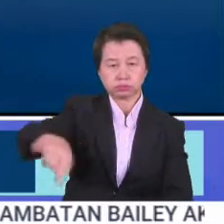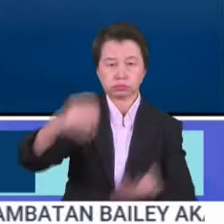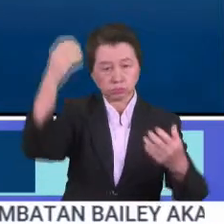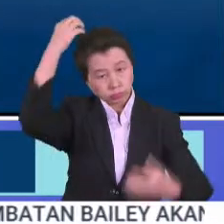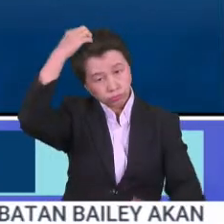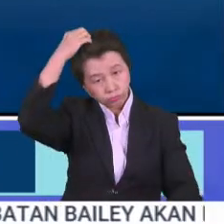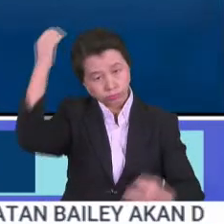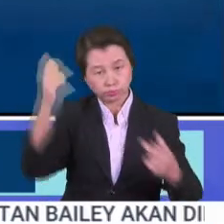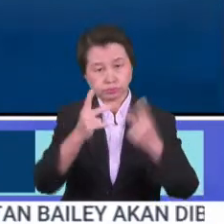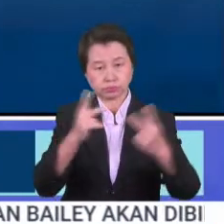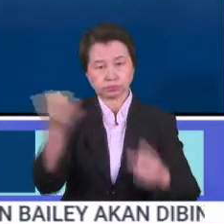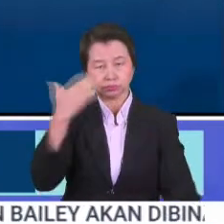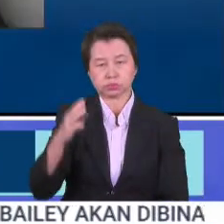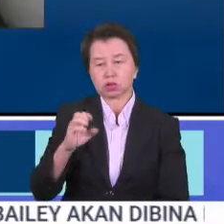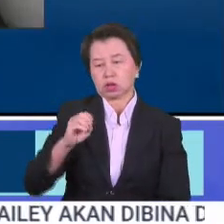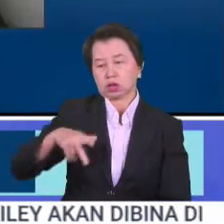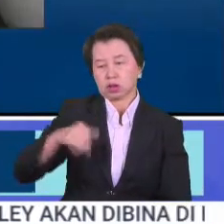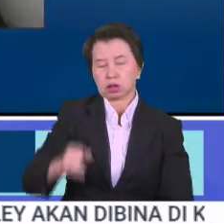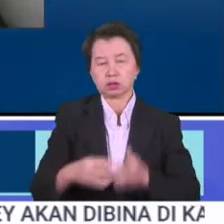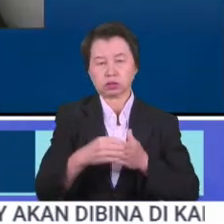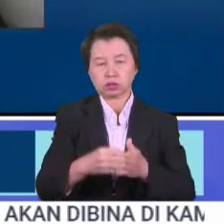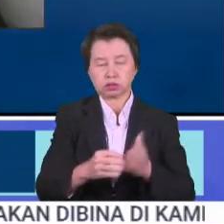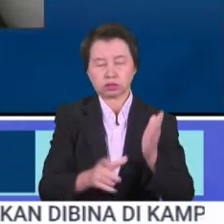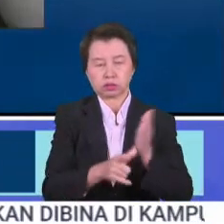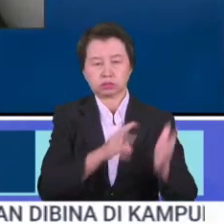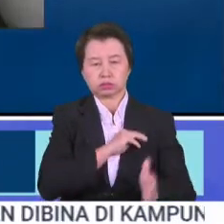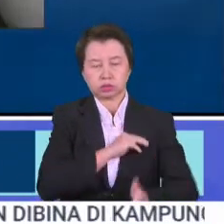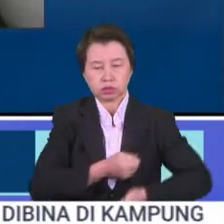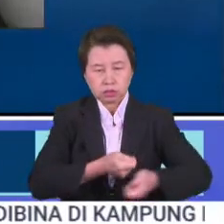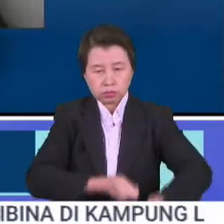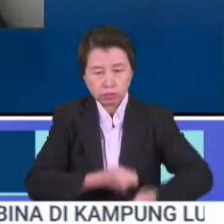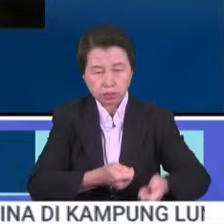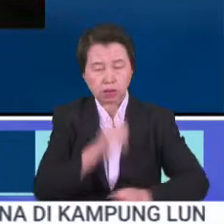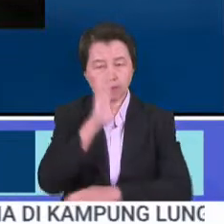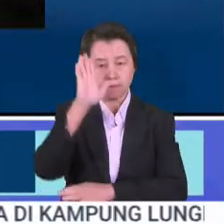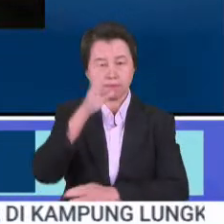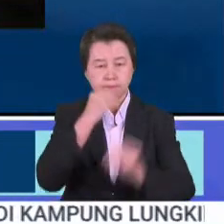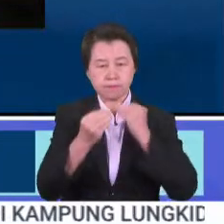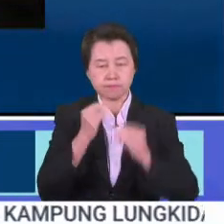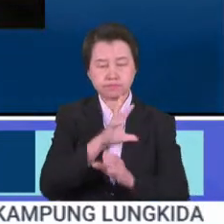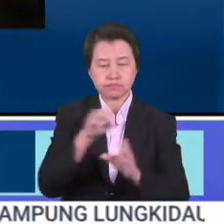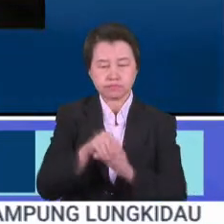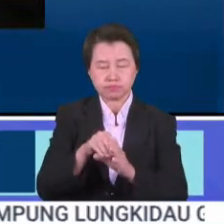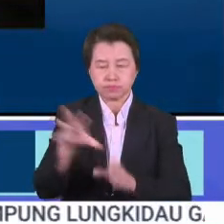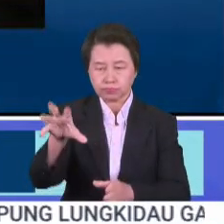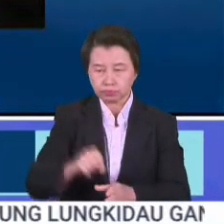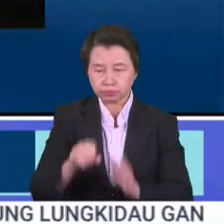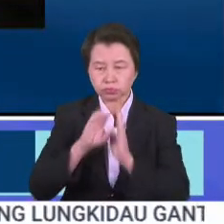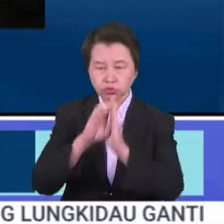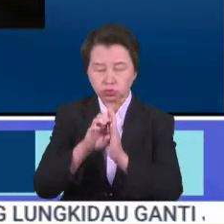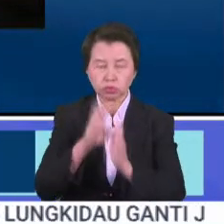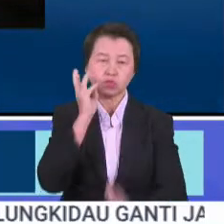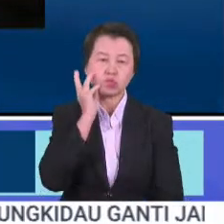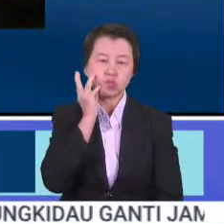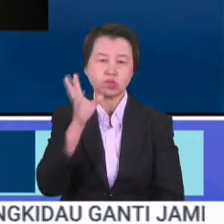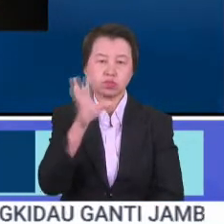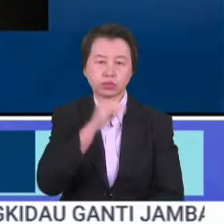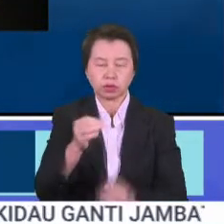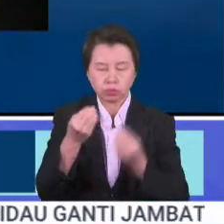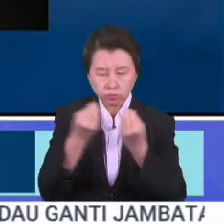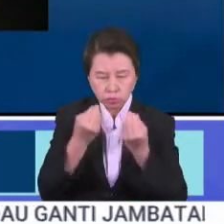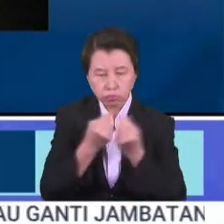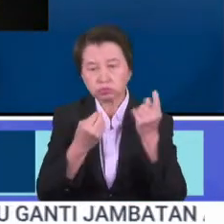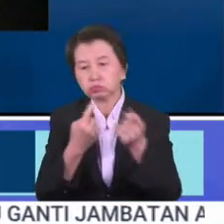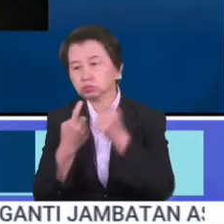lalu. Operasi tersebut diketuai Timbalan Menteri Pertanian dan Keterjaminan Makanan melibatkan pengambilan sampel beras dan pengiraan